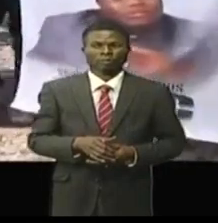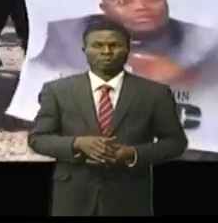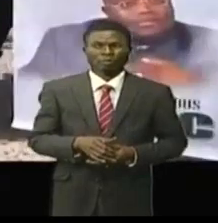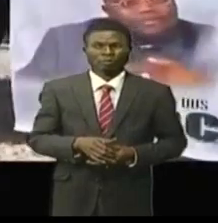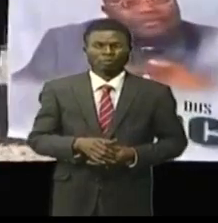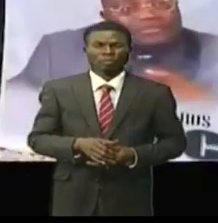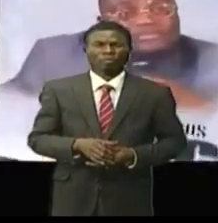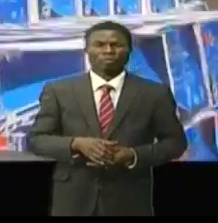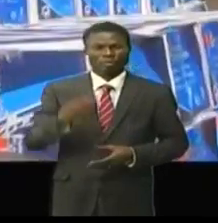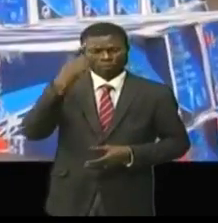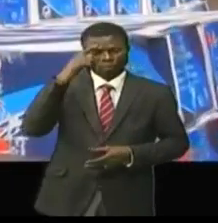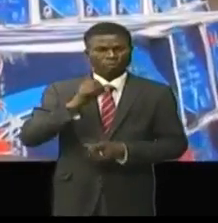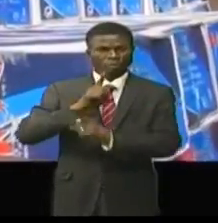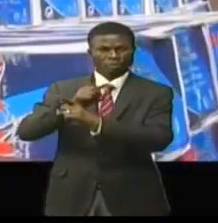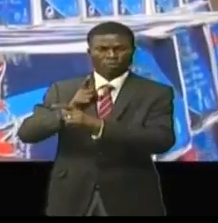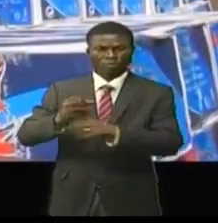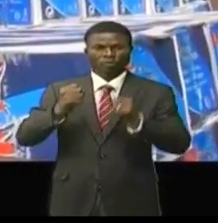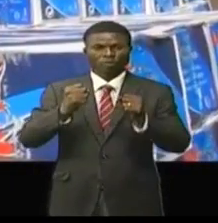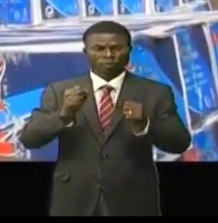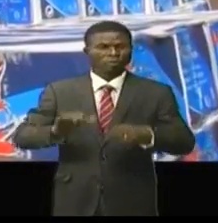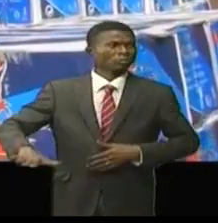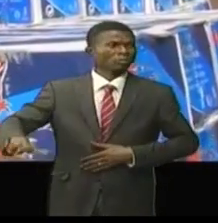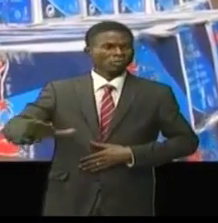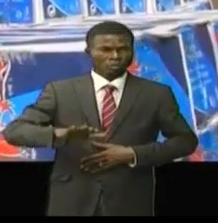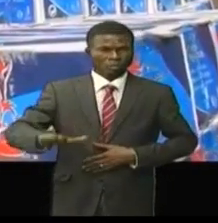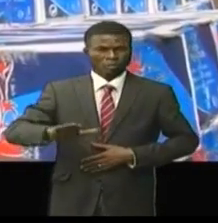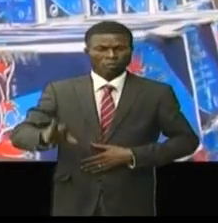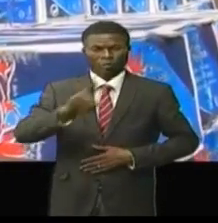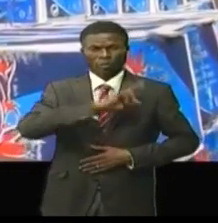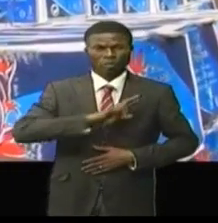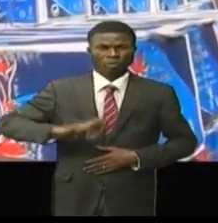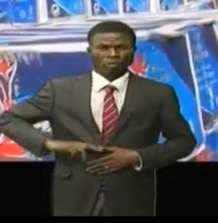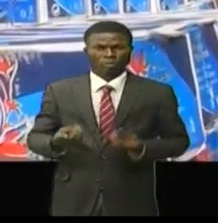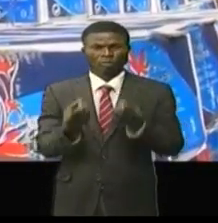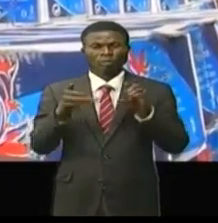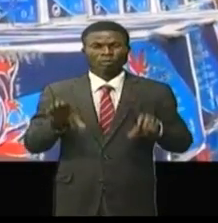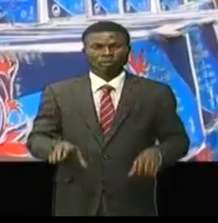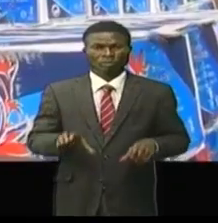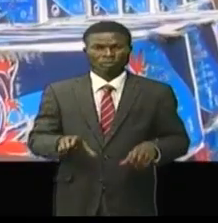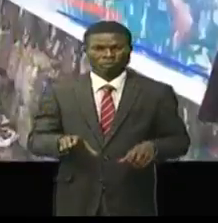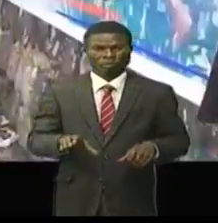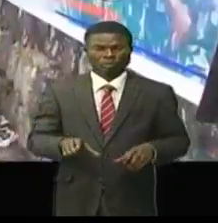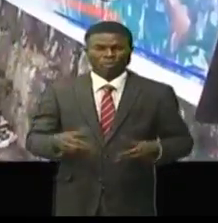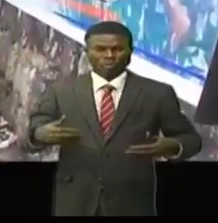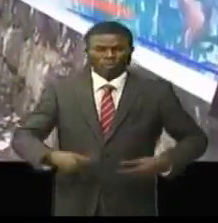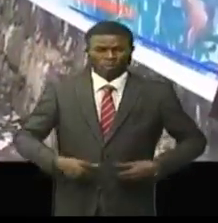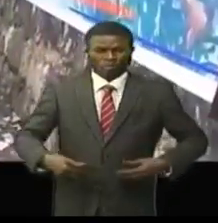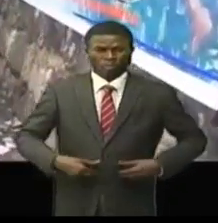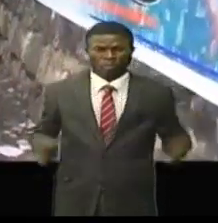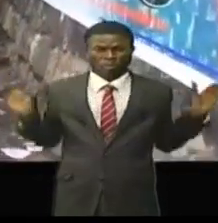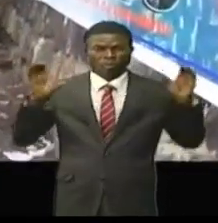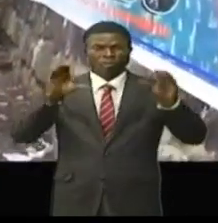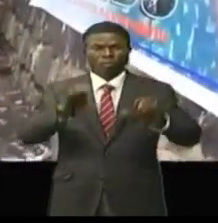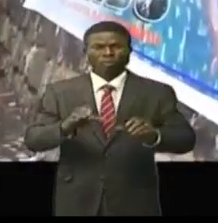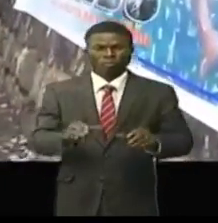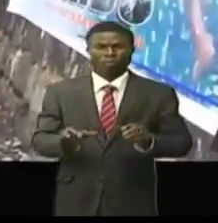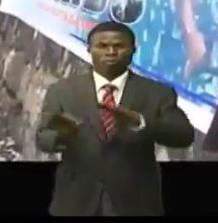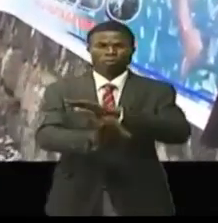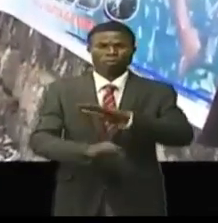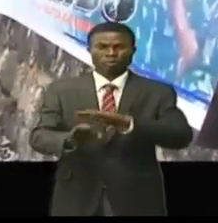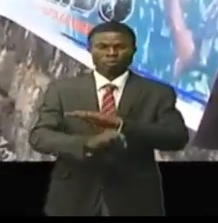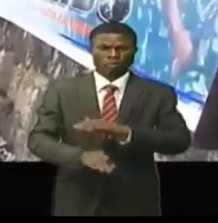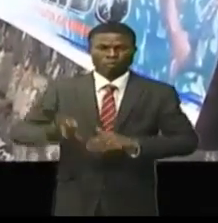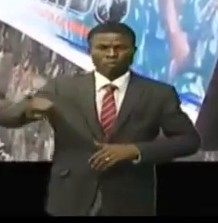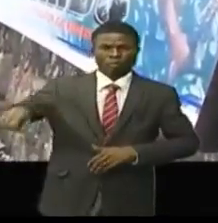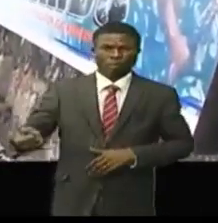front pour défendre la souveraineté nationale de la République démocratique du Congo que ces jeunes réunis au sein de la fondation Jojo